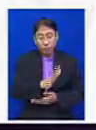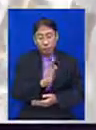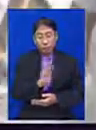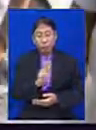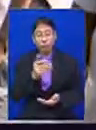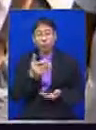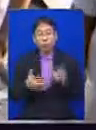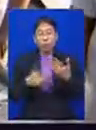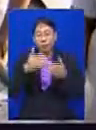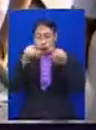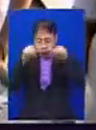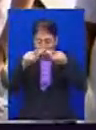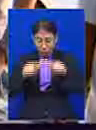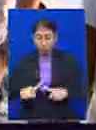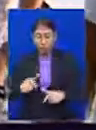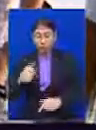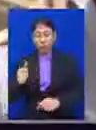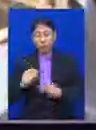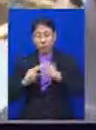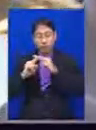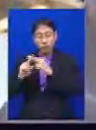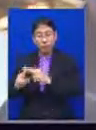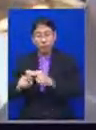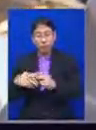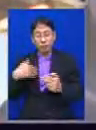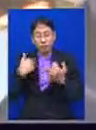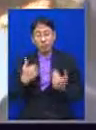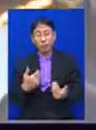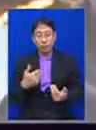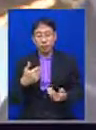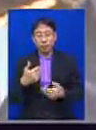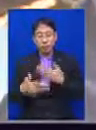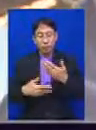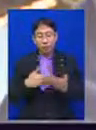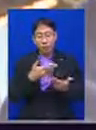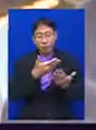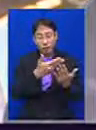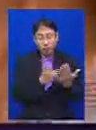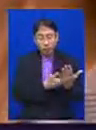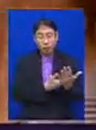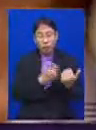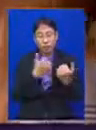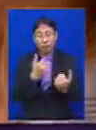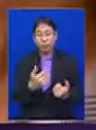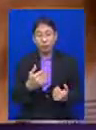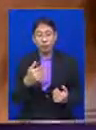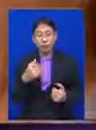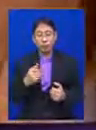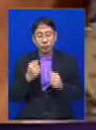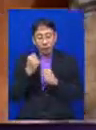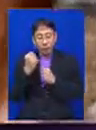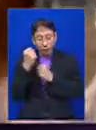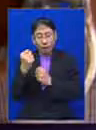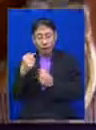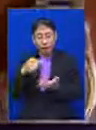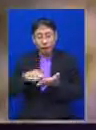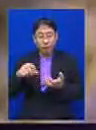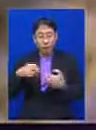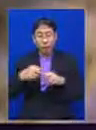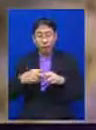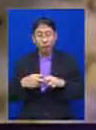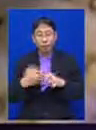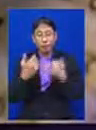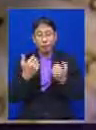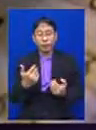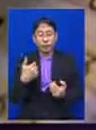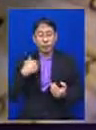ครับ การแก้ปัญหาสลากชุดเกินราคานั้นคงไม่ได้อยู่ที่แนวทางการแก้ปัญหาที่สำนักงานสลากพยายามดำเนินการเท่านั้นแ